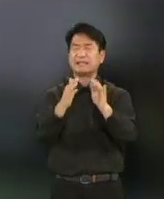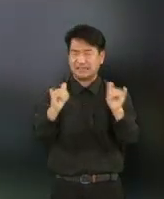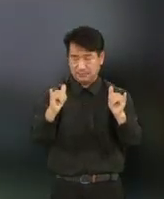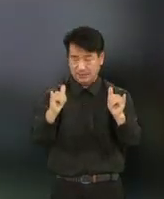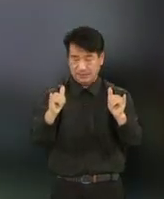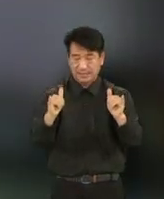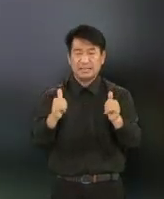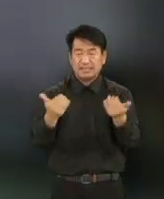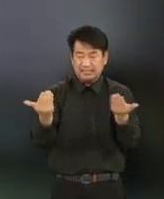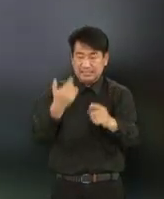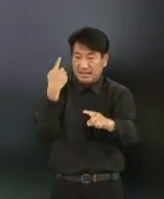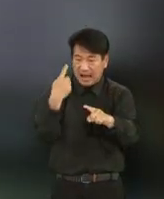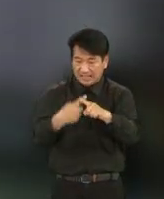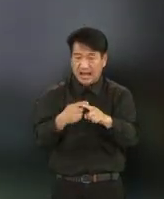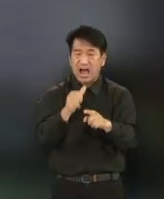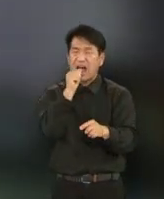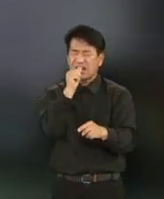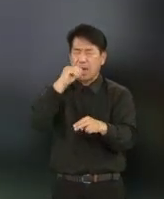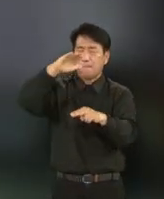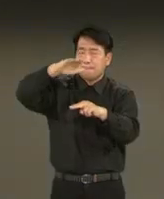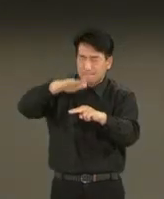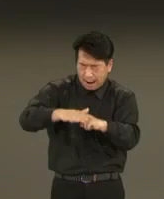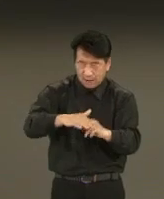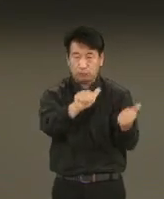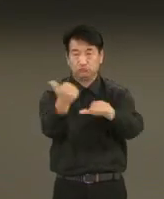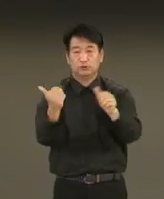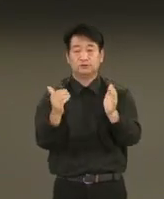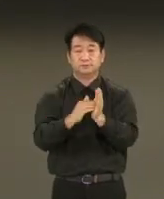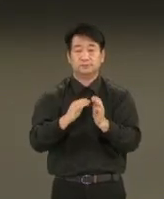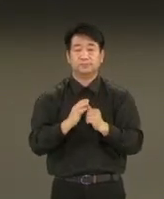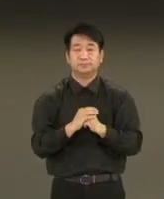금형보수작업 중 철골 구조물을 깔려 숨진을 사고가 발생했습니다